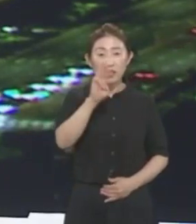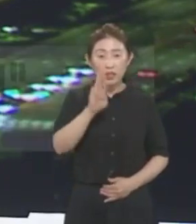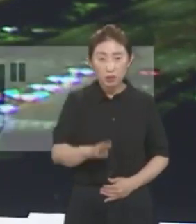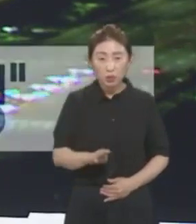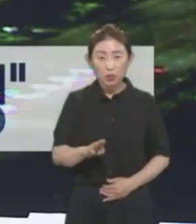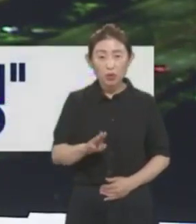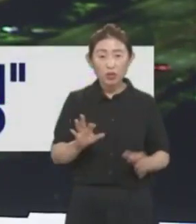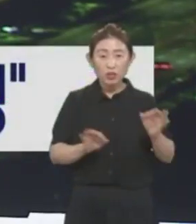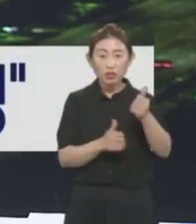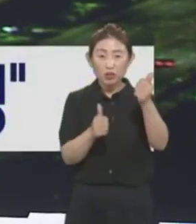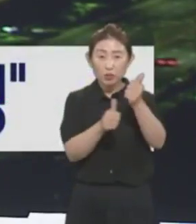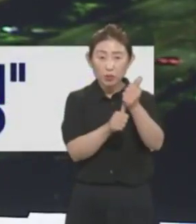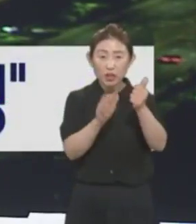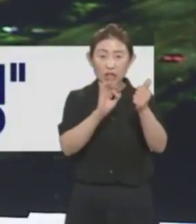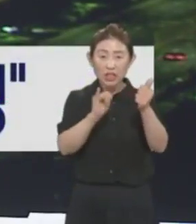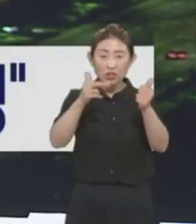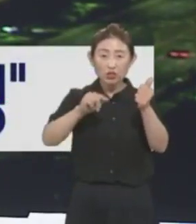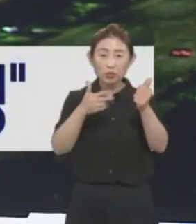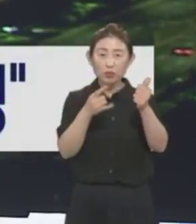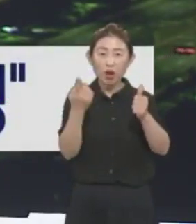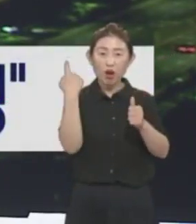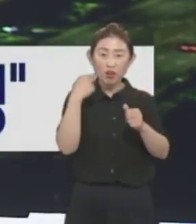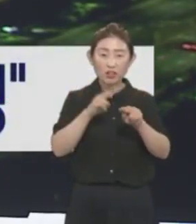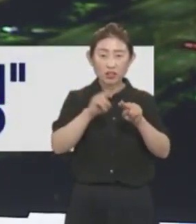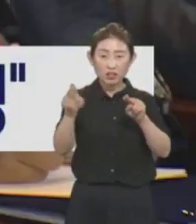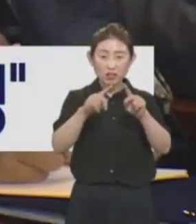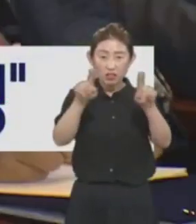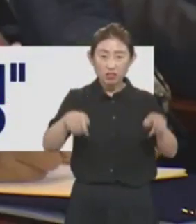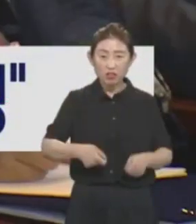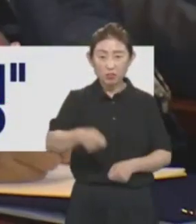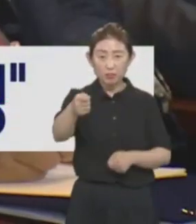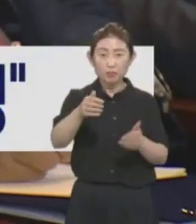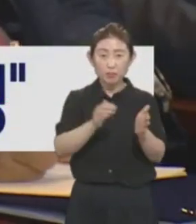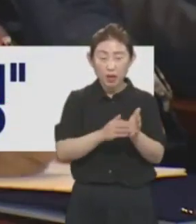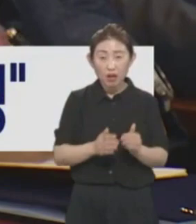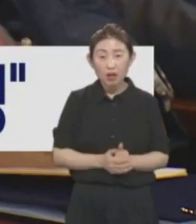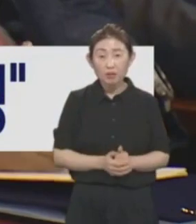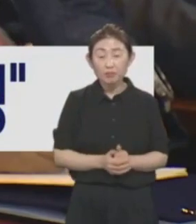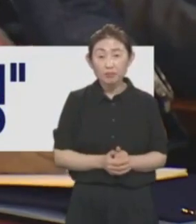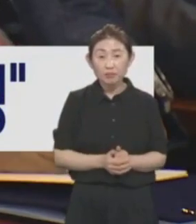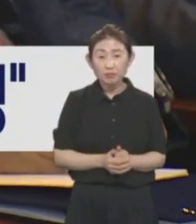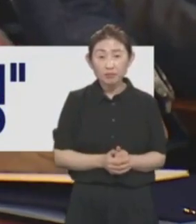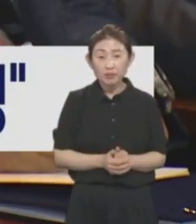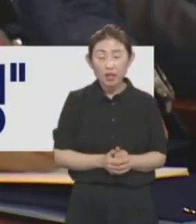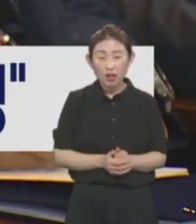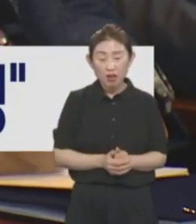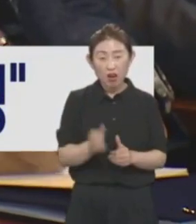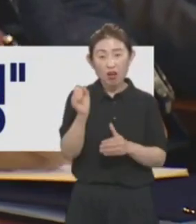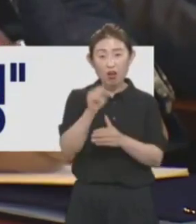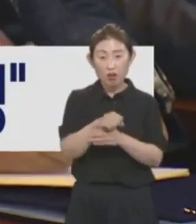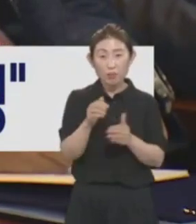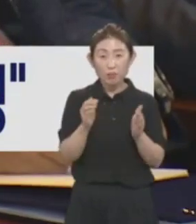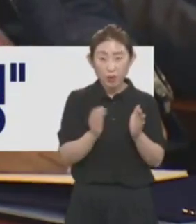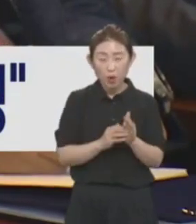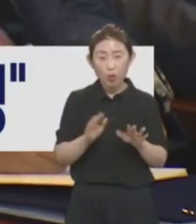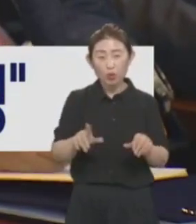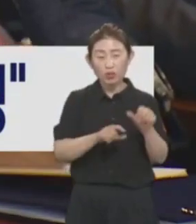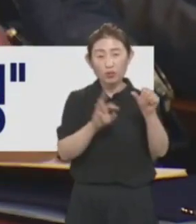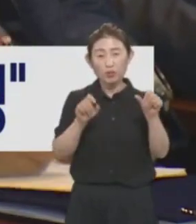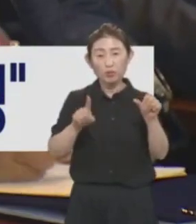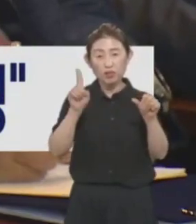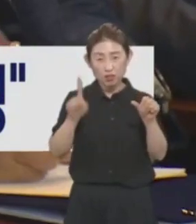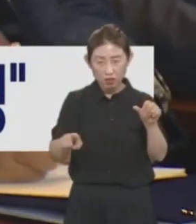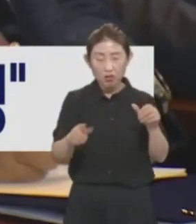이준배 세종시 경제부시장이 어제 사직서를 제출했습니다. 이 부시장의 사직서가 수리되면 오는